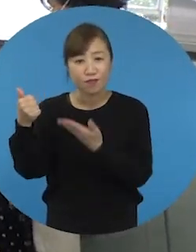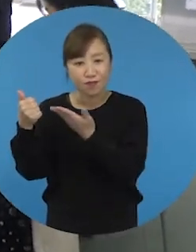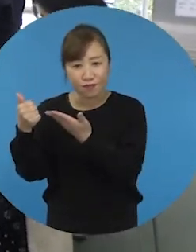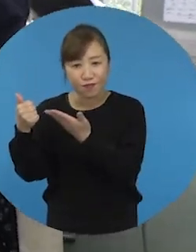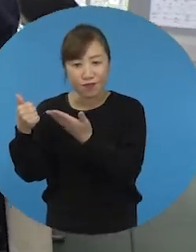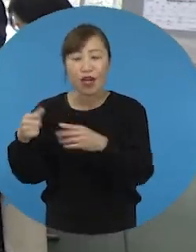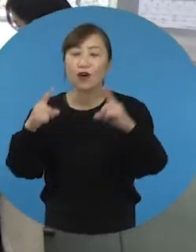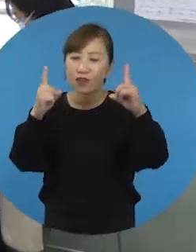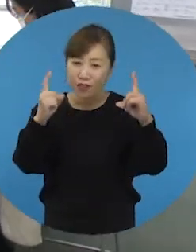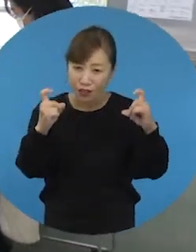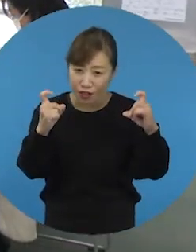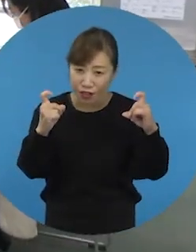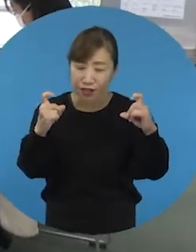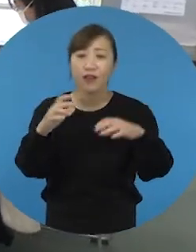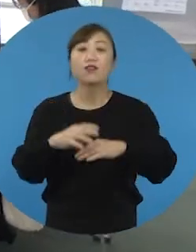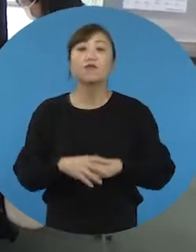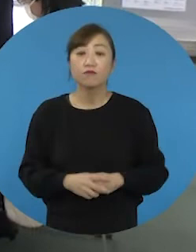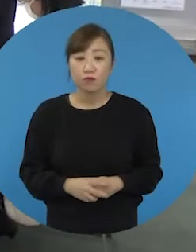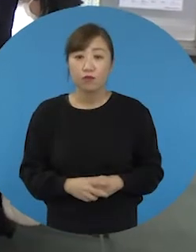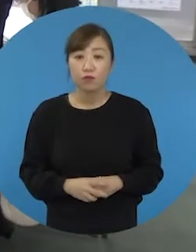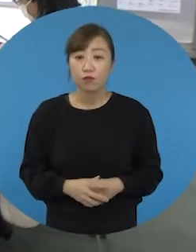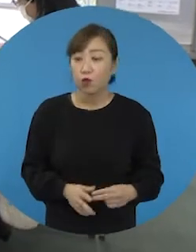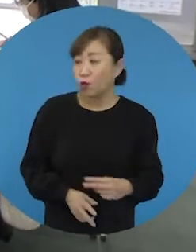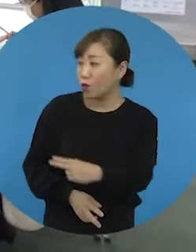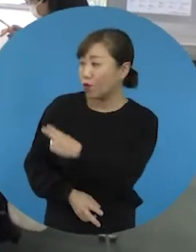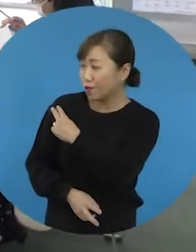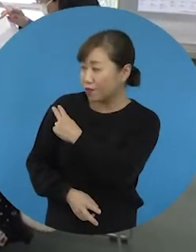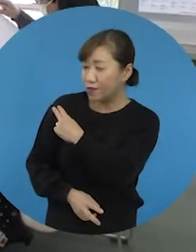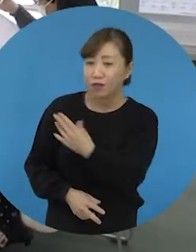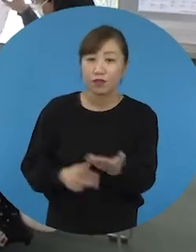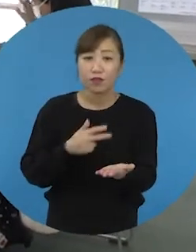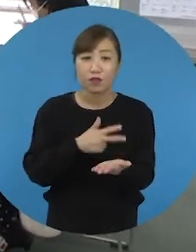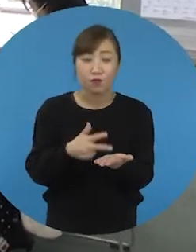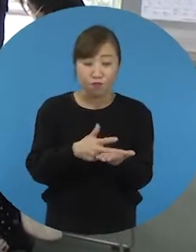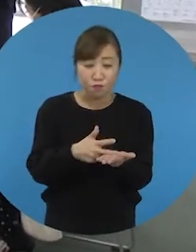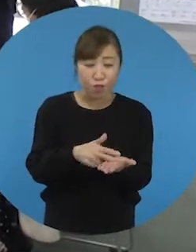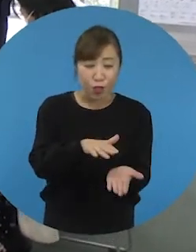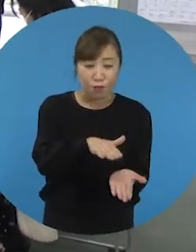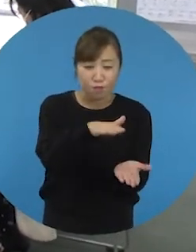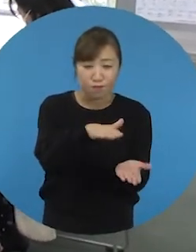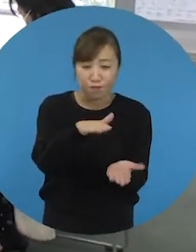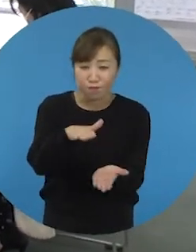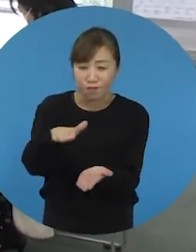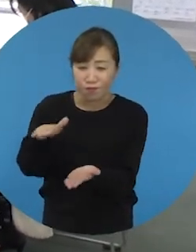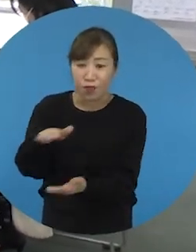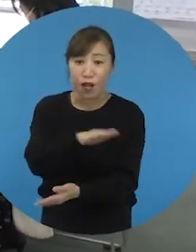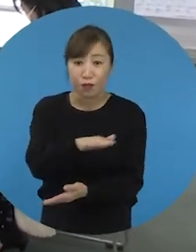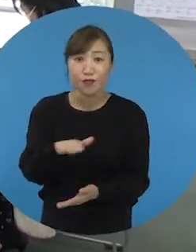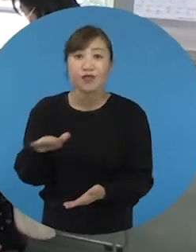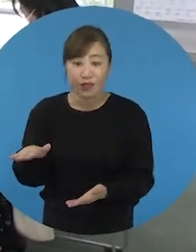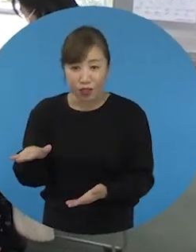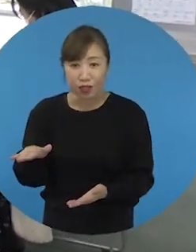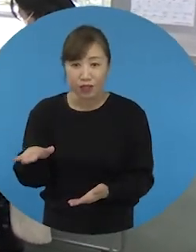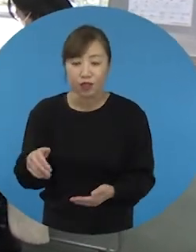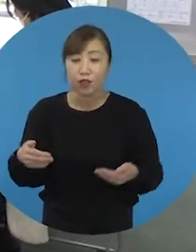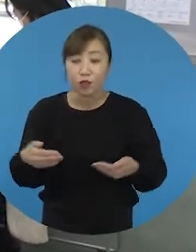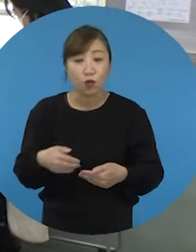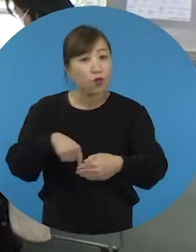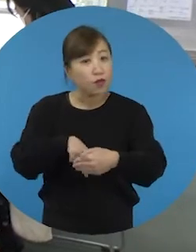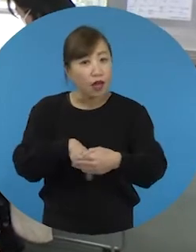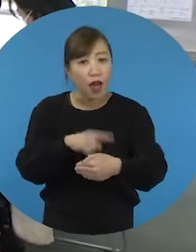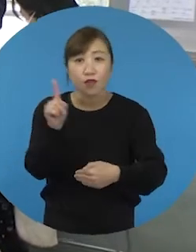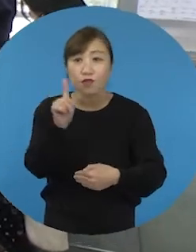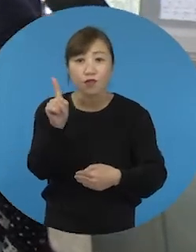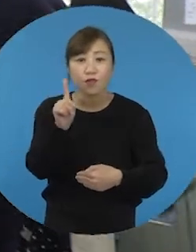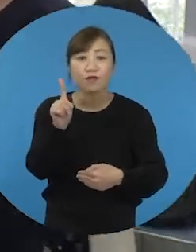。 はい、こんにちは。 こんにちは。またちょっとね、後ろをちらっと見ますと、はい、たくさんの資料が並んでいますけれども、はい、こちらではどういったことをしていらっしゃるんでしょ